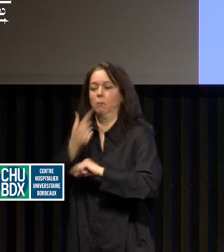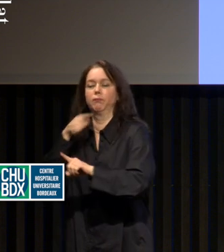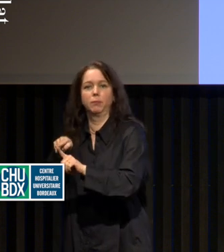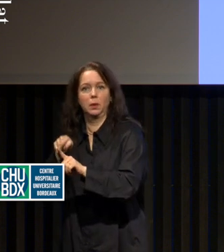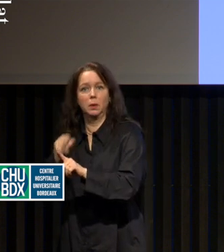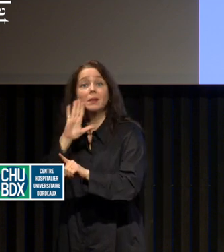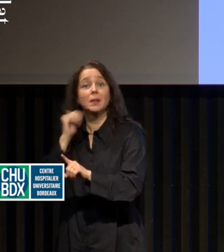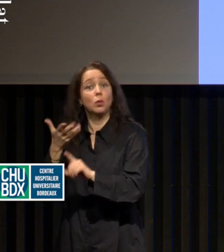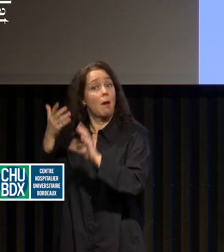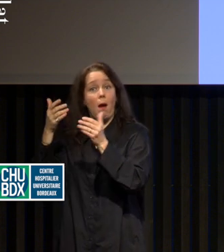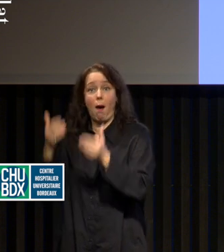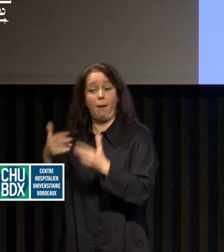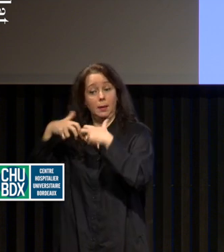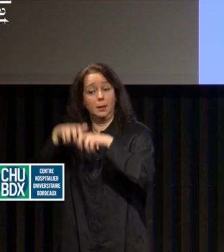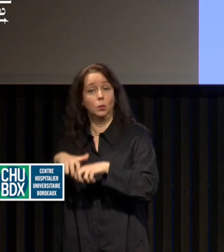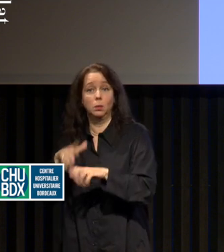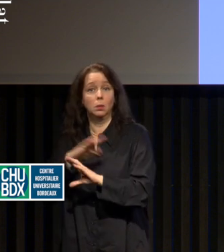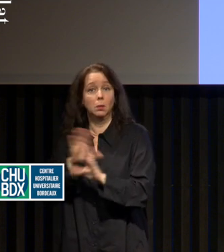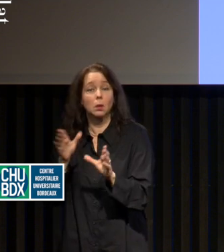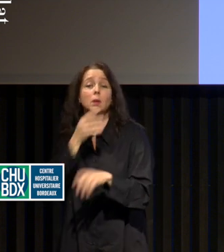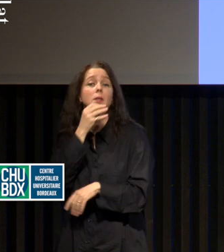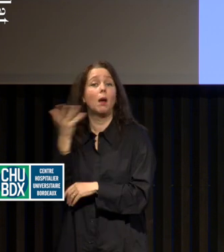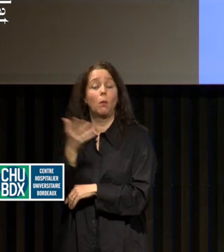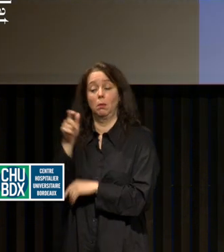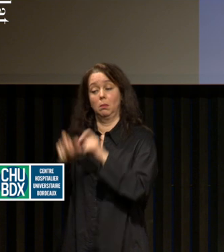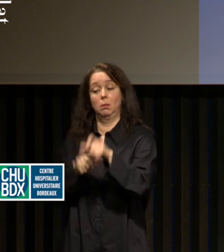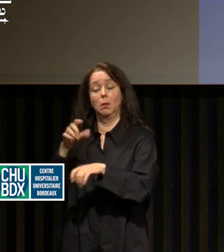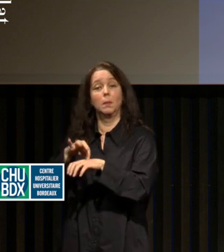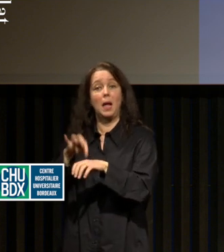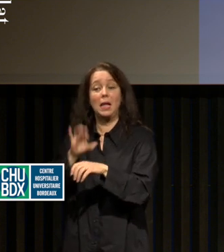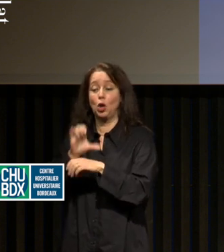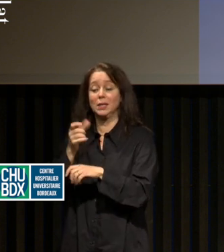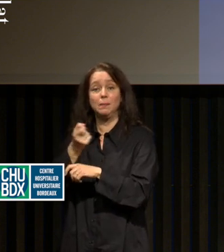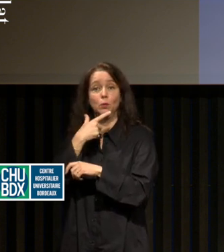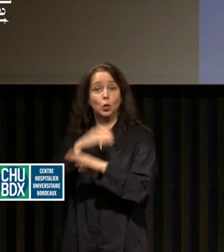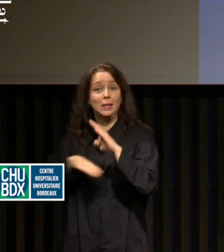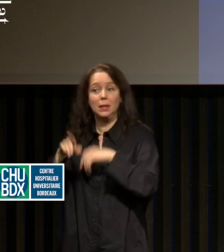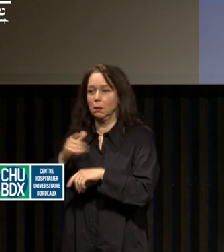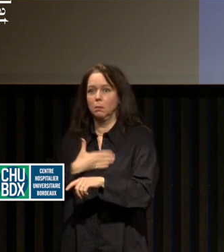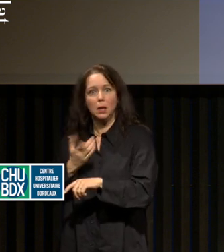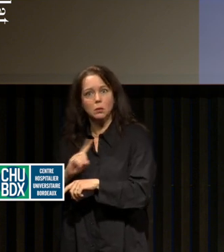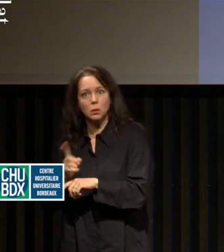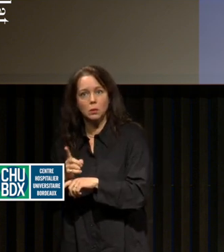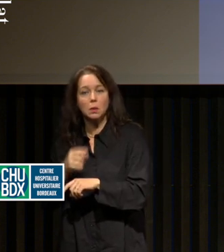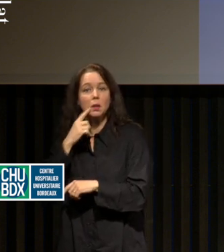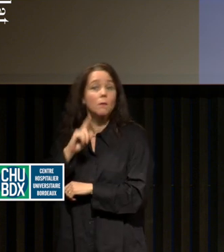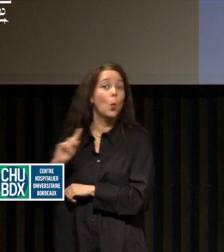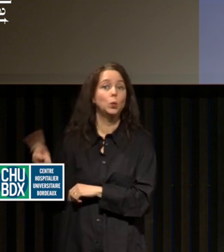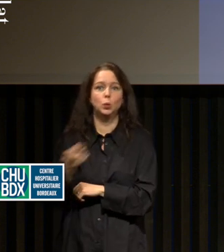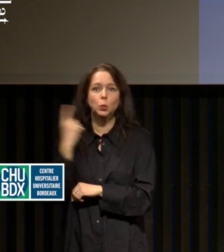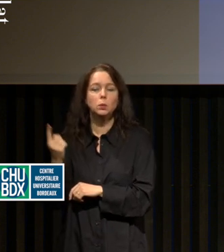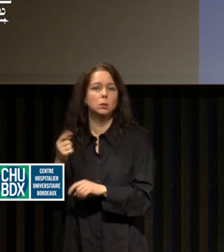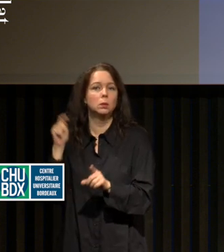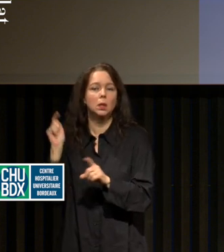arrêté cette étude en disant c'est les malades qui reçoivent le traitement antibiotique, ils n'ont pas de chance. Il faut absolument tous qu'ils aient